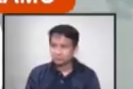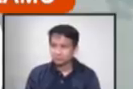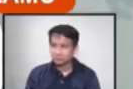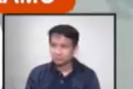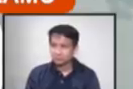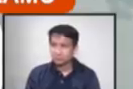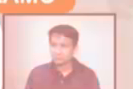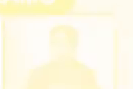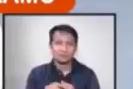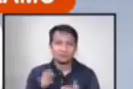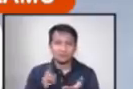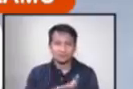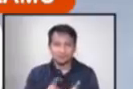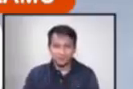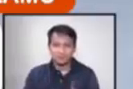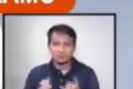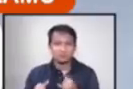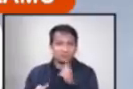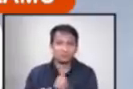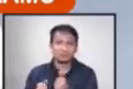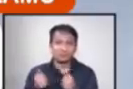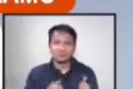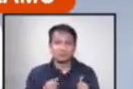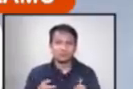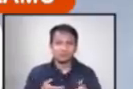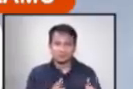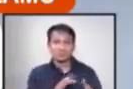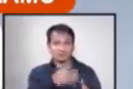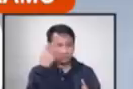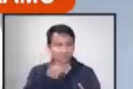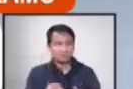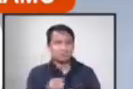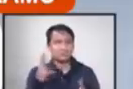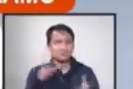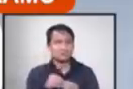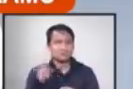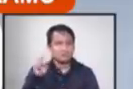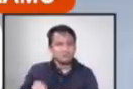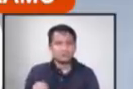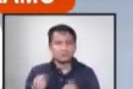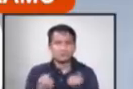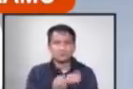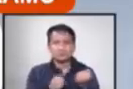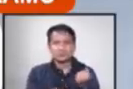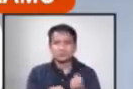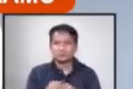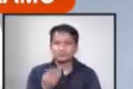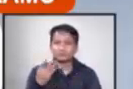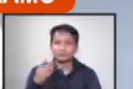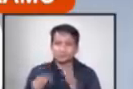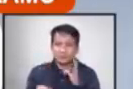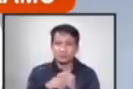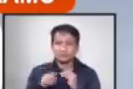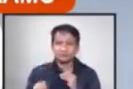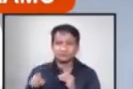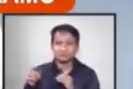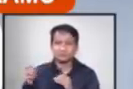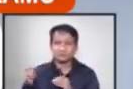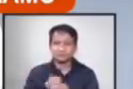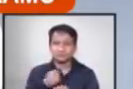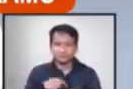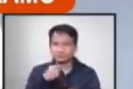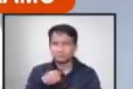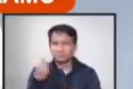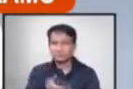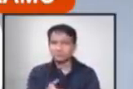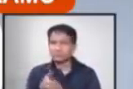na makapag-ano. Kapag hindi niya sinunod, bahala na kayo. Tansyahin niyo po kung magkano dapat ang suporta niya para sa mga bata. Plus, singilin mo yung mga time na